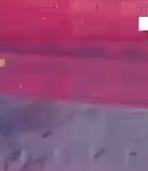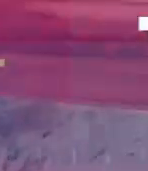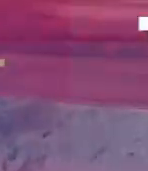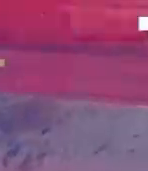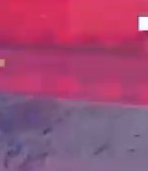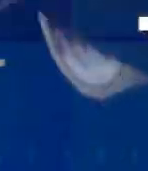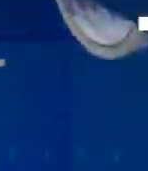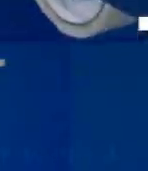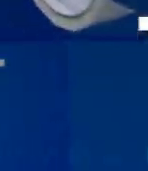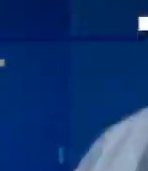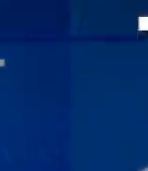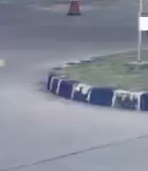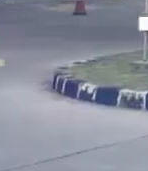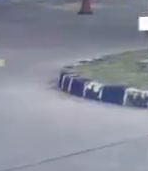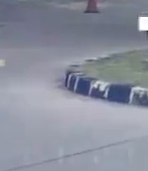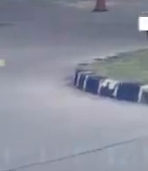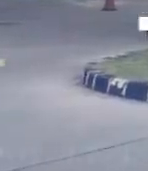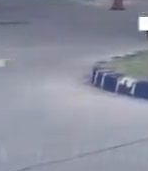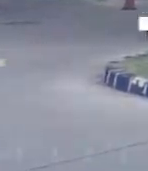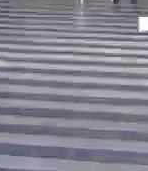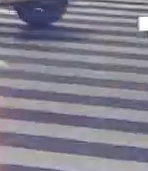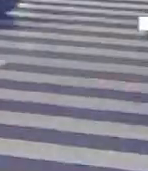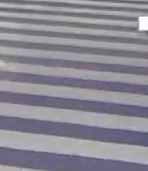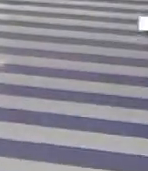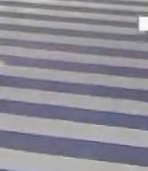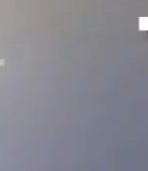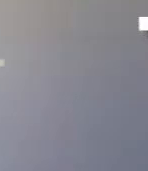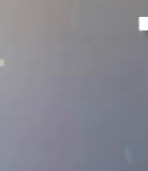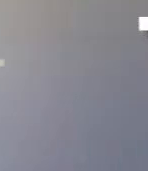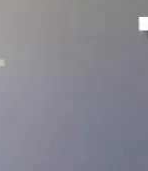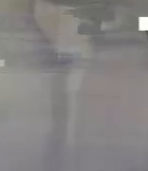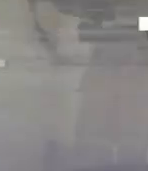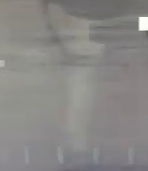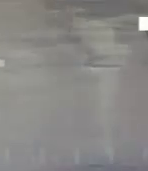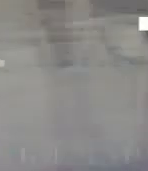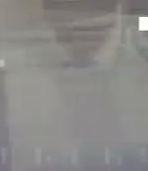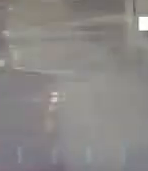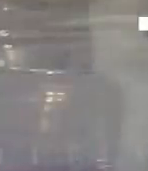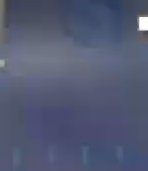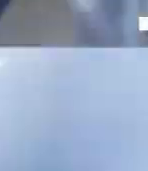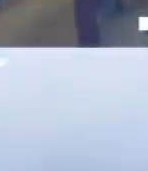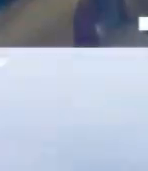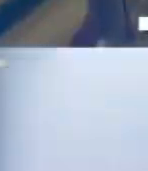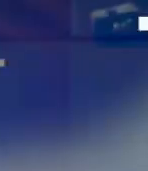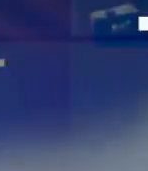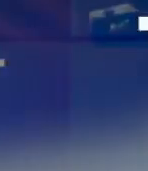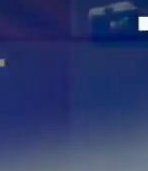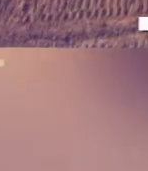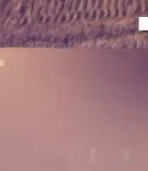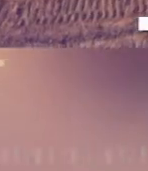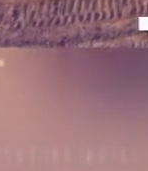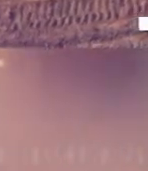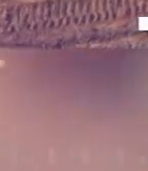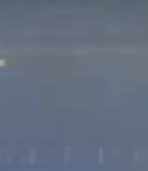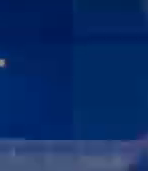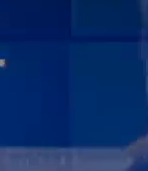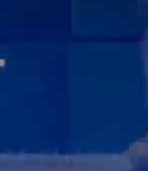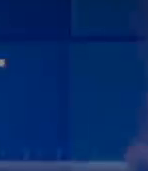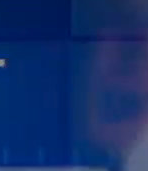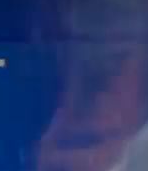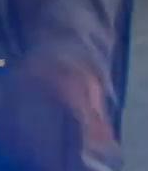Saksihan ngayong gabi, mabiyahe na mula sa Indonesia, hindi muna palalapagin sa Pilipinas simula sa Biyernes bilang pag-iingat sa Delta